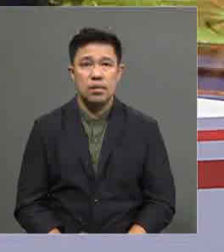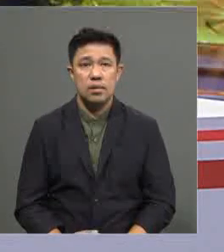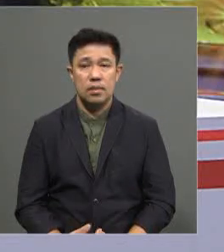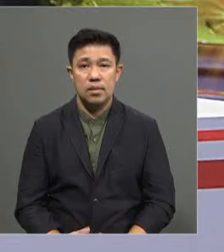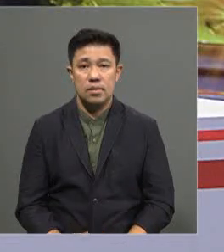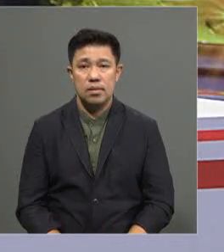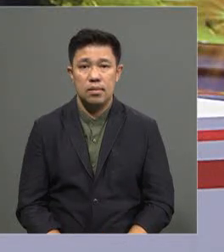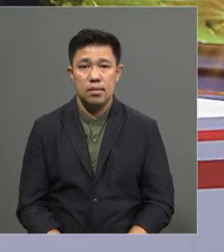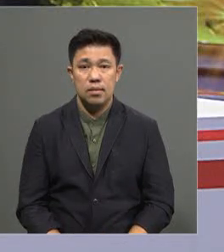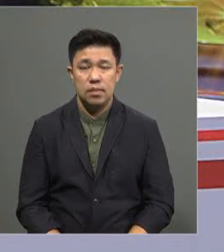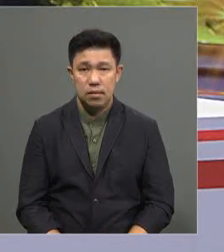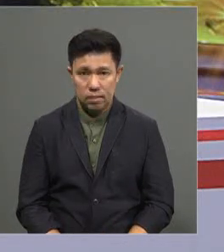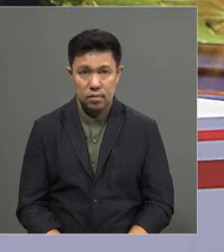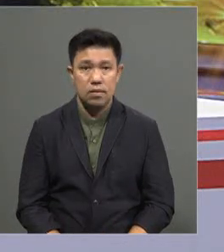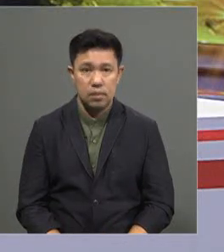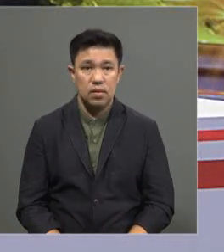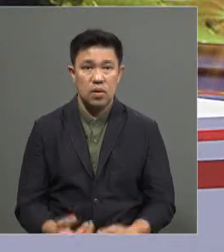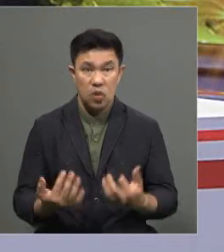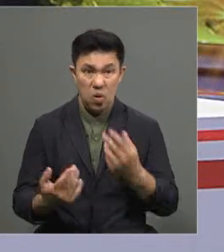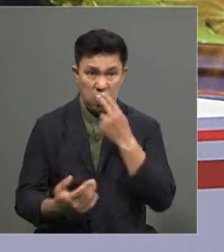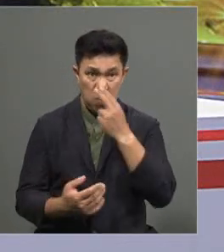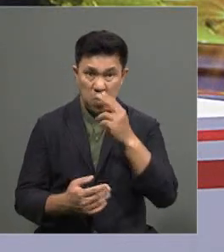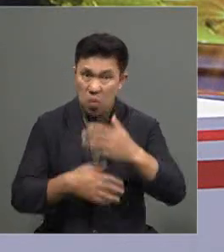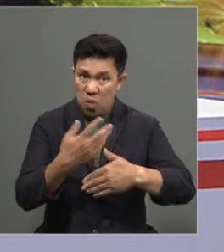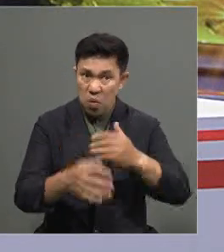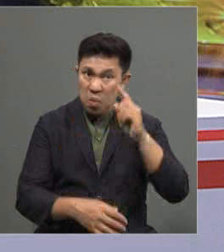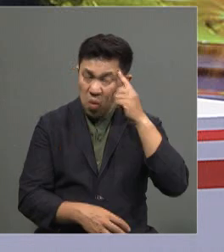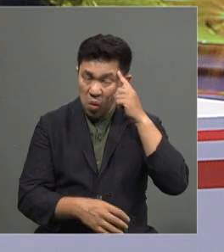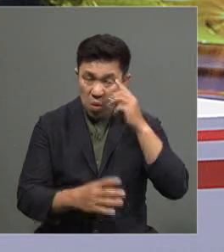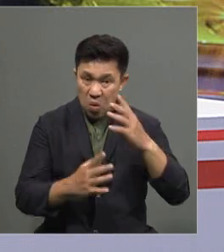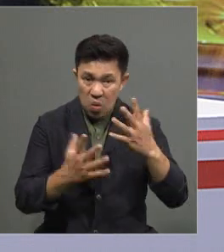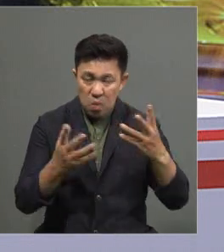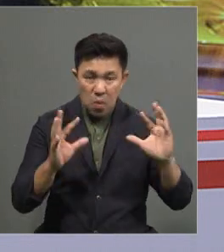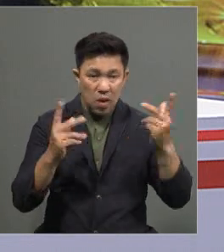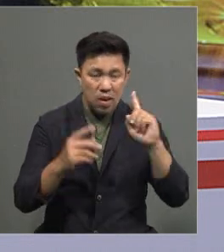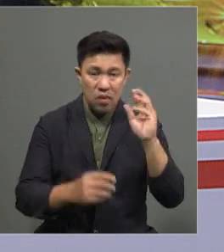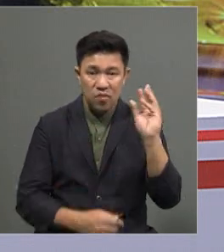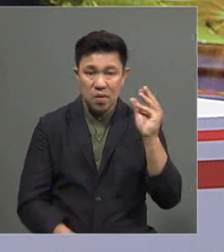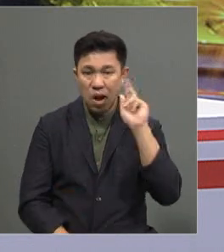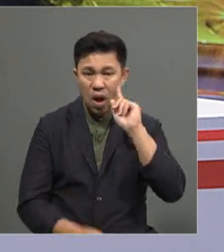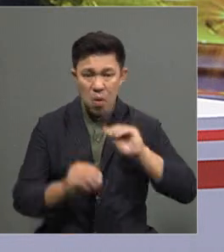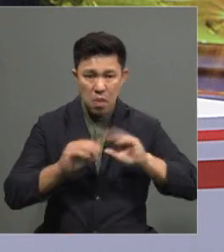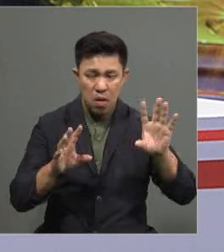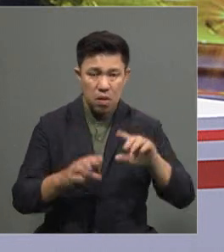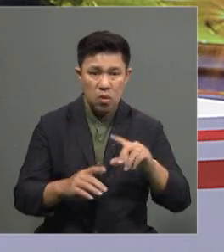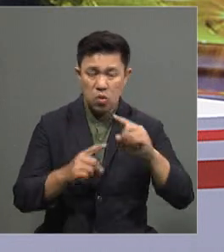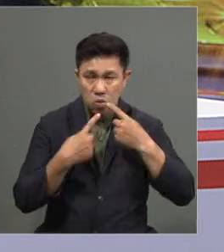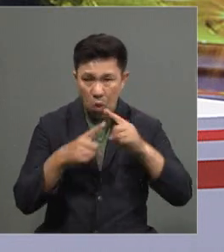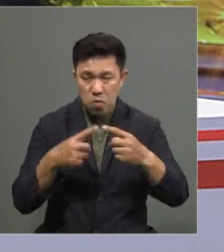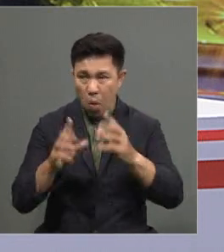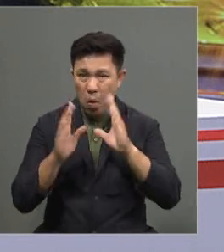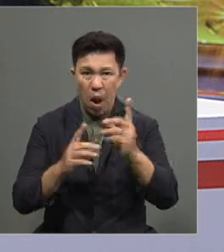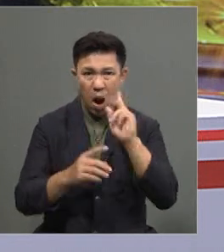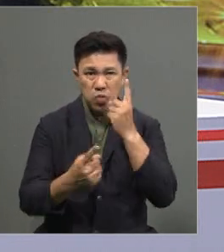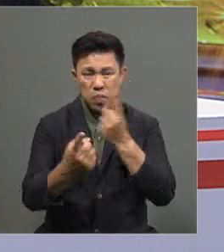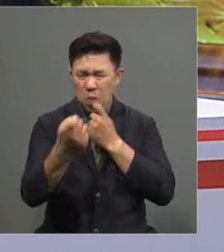ฟังอย่างนี้แล้วยังต้องตามกันต่อยาวๆนะไม่รู้ว่าจะไปจบที่ตรงไหนเพราะว่าอย่างเมื่อวานตัวคุณฟิล์มที่แถลงข่าวก็โอ้โหตอบคำถามนักข่าวยาวนะคะ